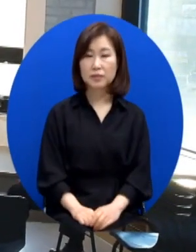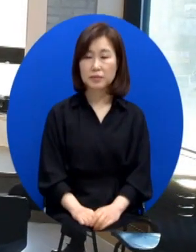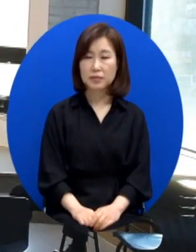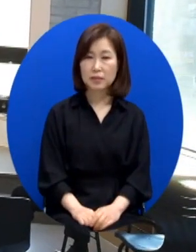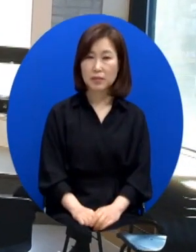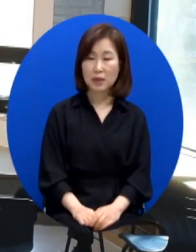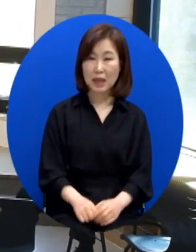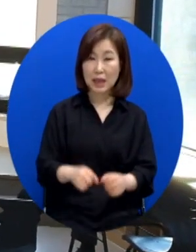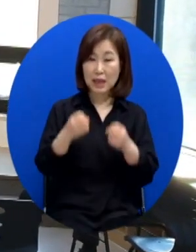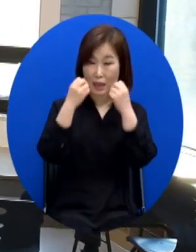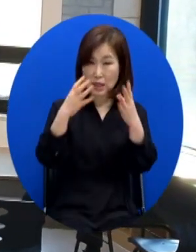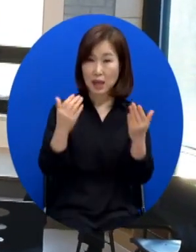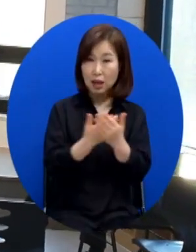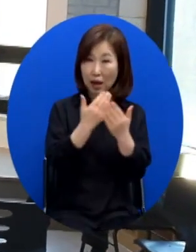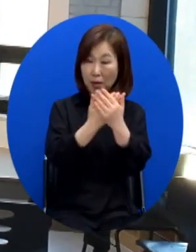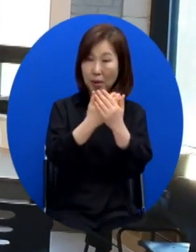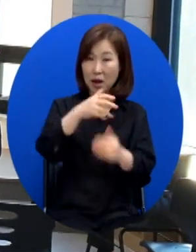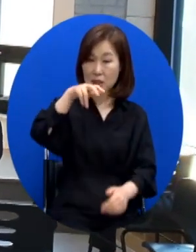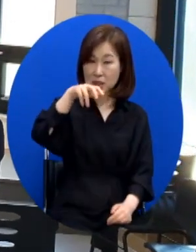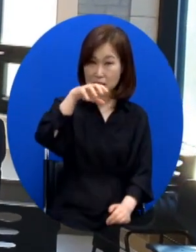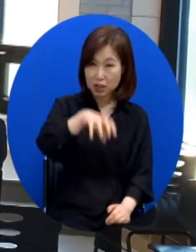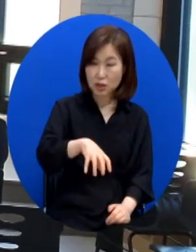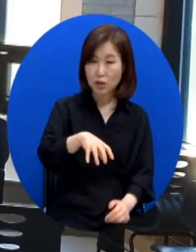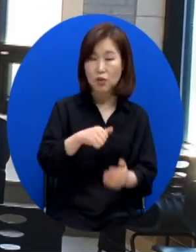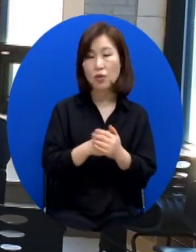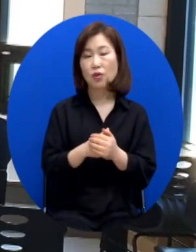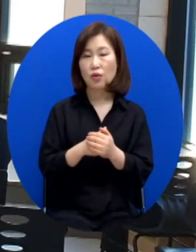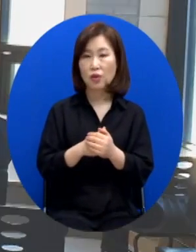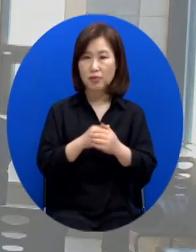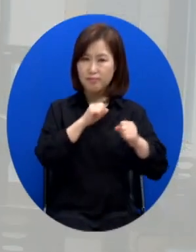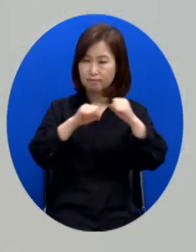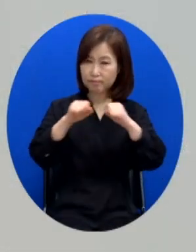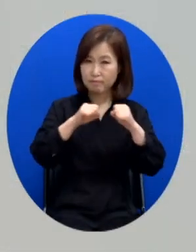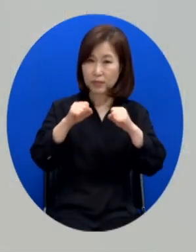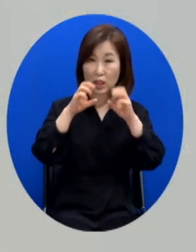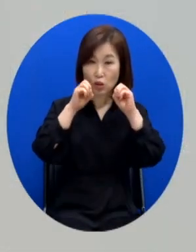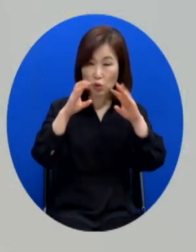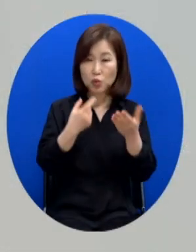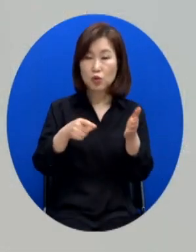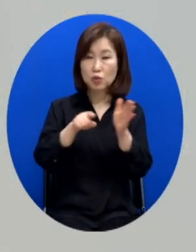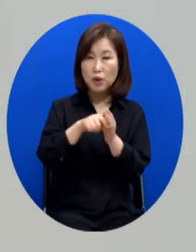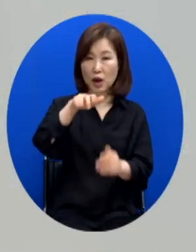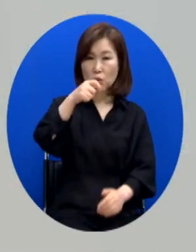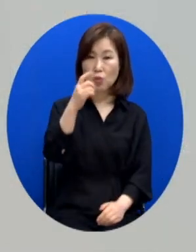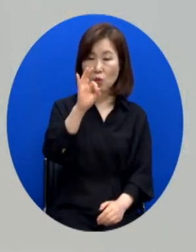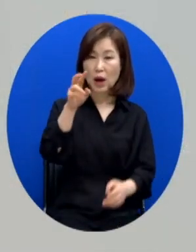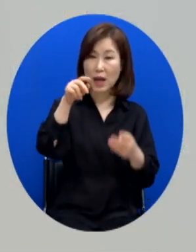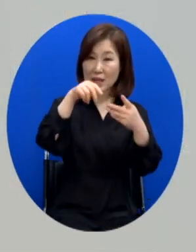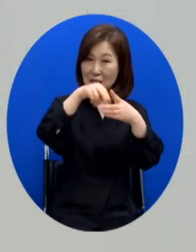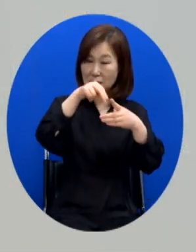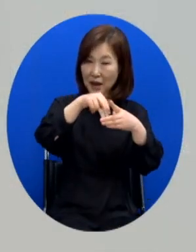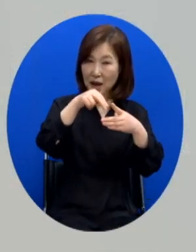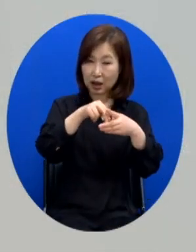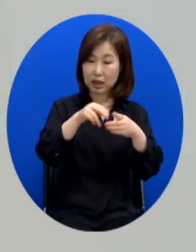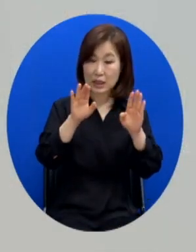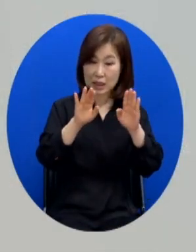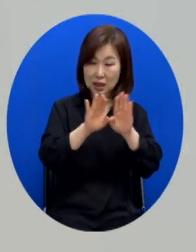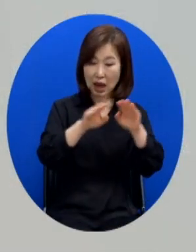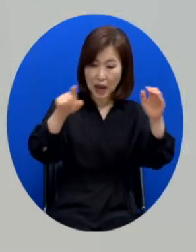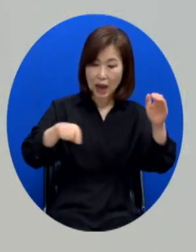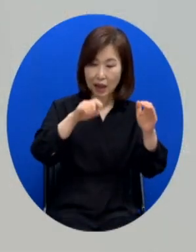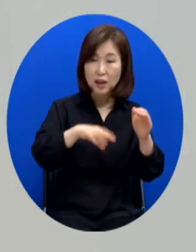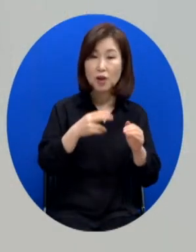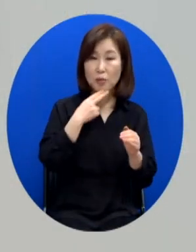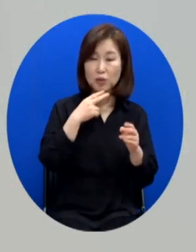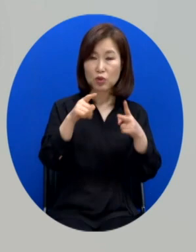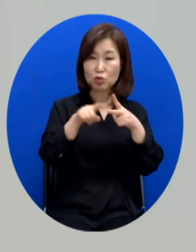신흥 개발 지역인 서충주 신도시의 전략적 선교를 위해 개관한 코아센터는 지역 안에 없는 초중 학생들을